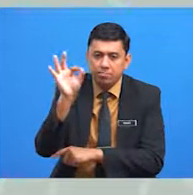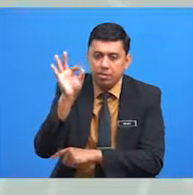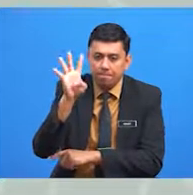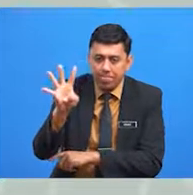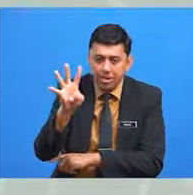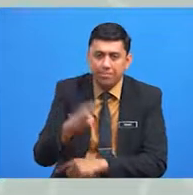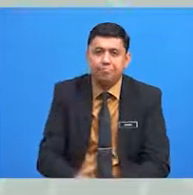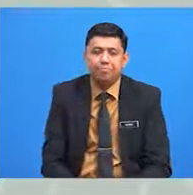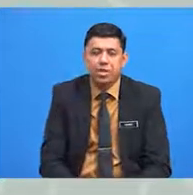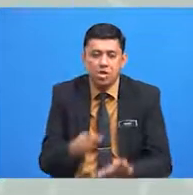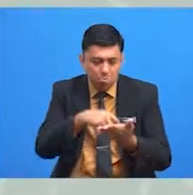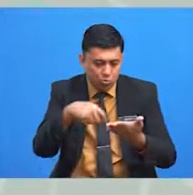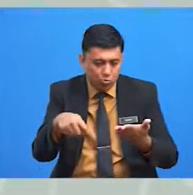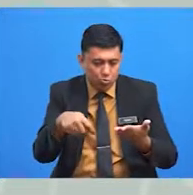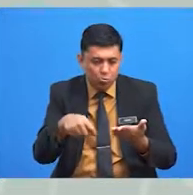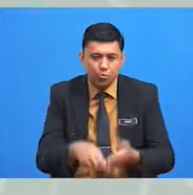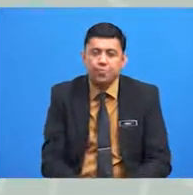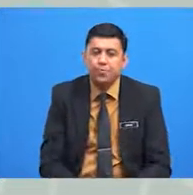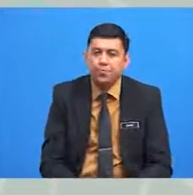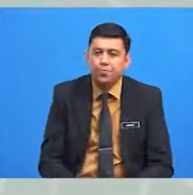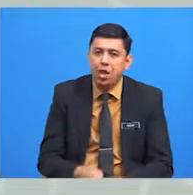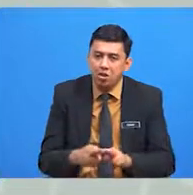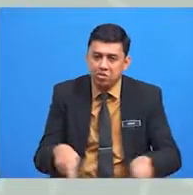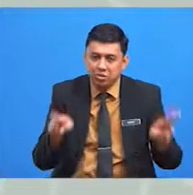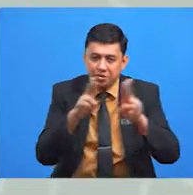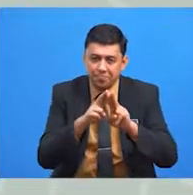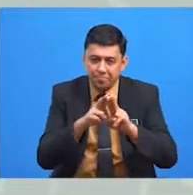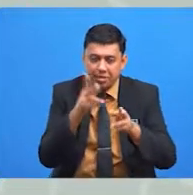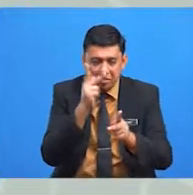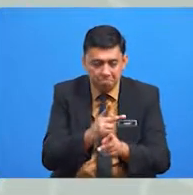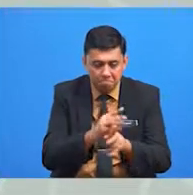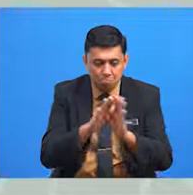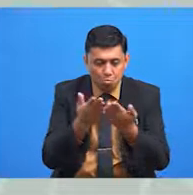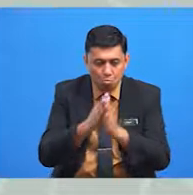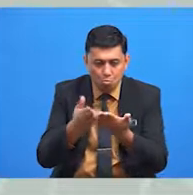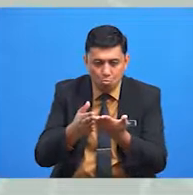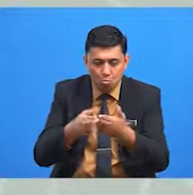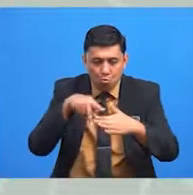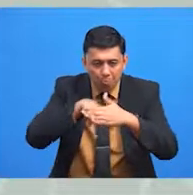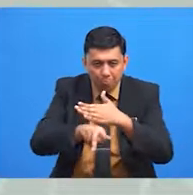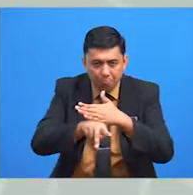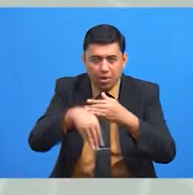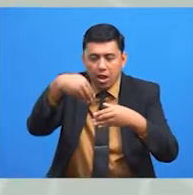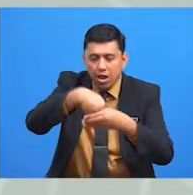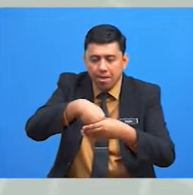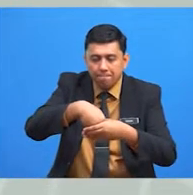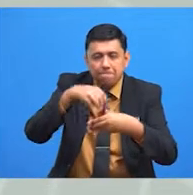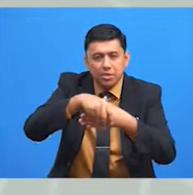1894. Beliau menulis rencana dan menyimpan buku-buku yang dicetak dalam bahasa